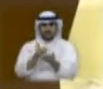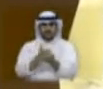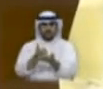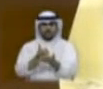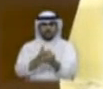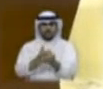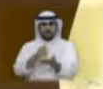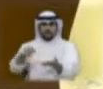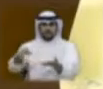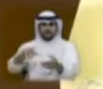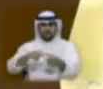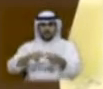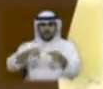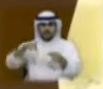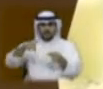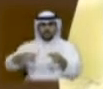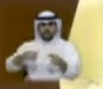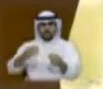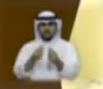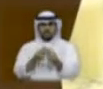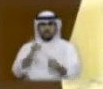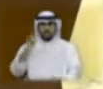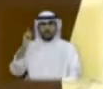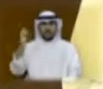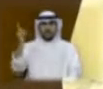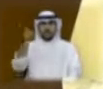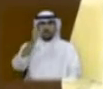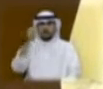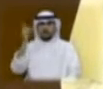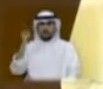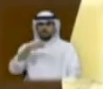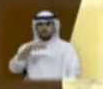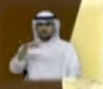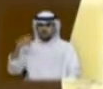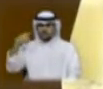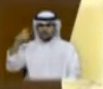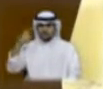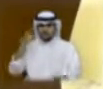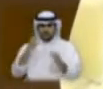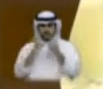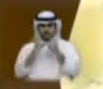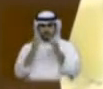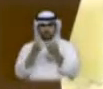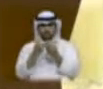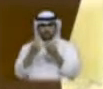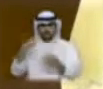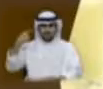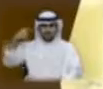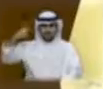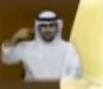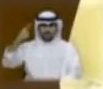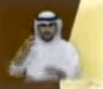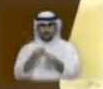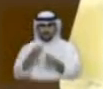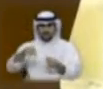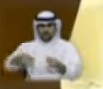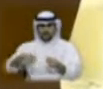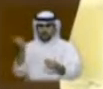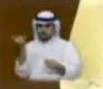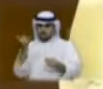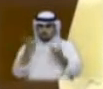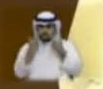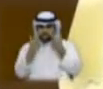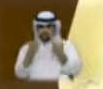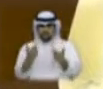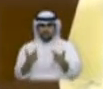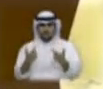التي تشهدها المنطقة والعالم تترك بلا شك آثارا اجتماعية واضحة، ومن المهم مراقبة هذه الآثار